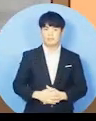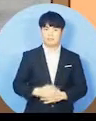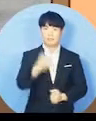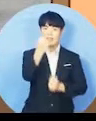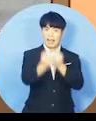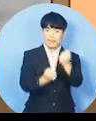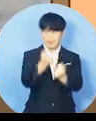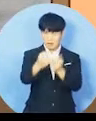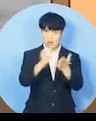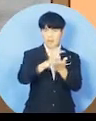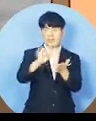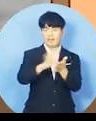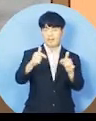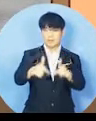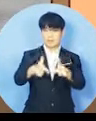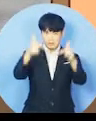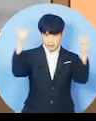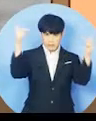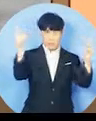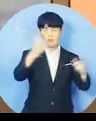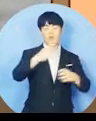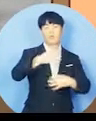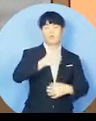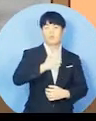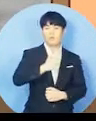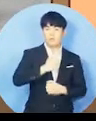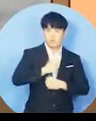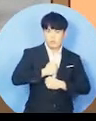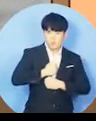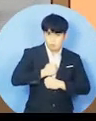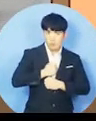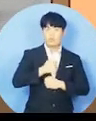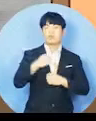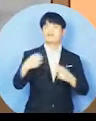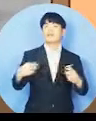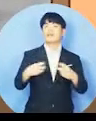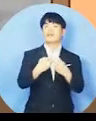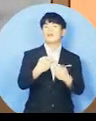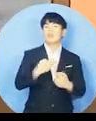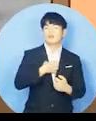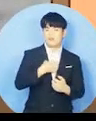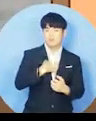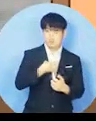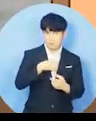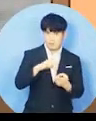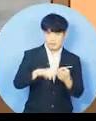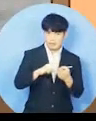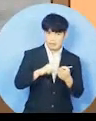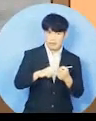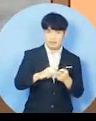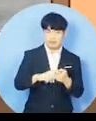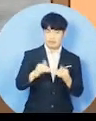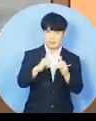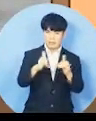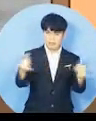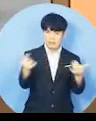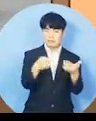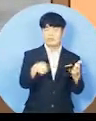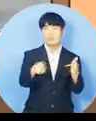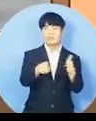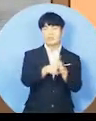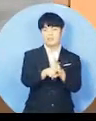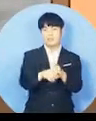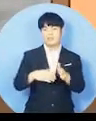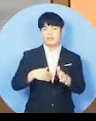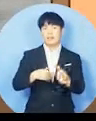자전거 이용 활성화와 자전거 이용에 따른 안전사고 발생에 효율적으로 대처할 수 있도록 시민 전체를 대상으로 자전거